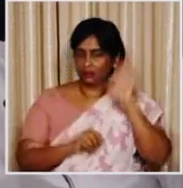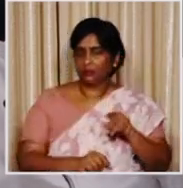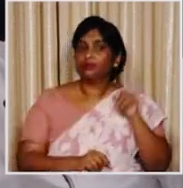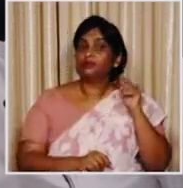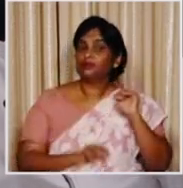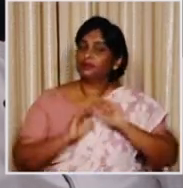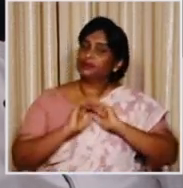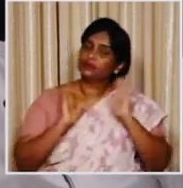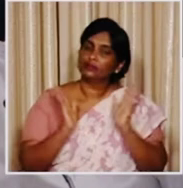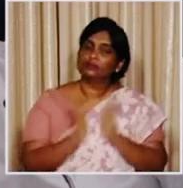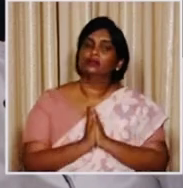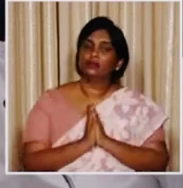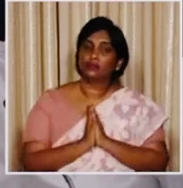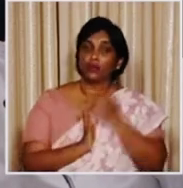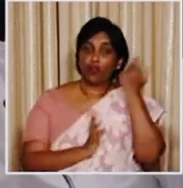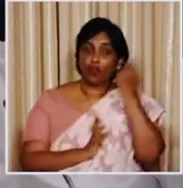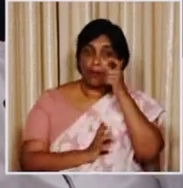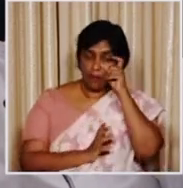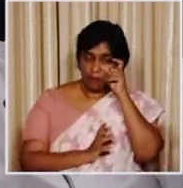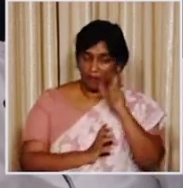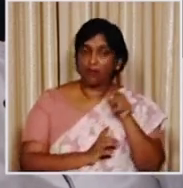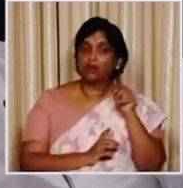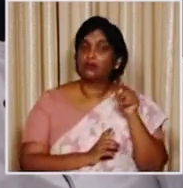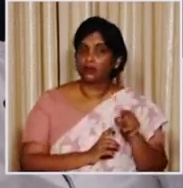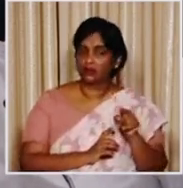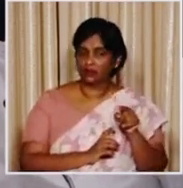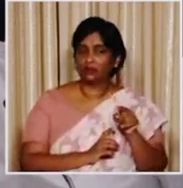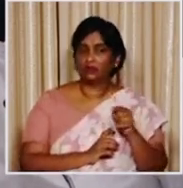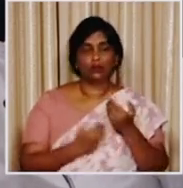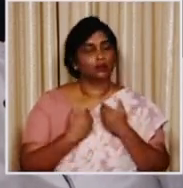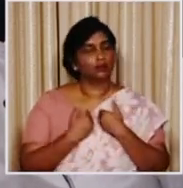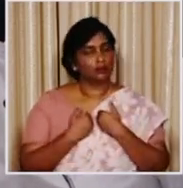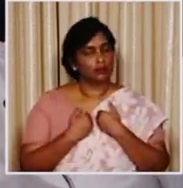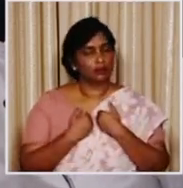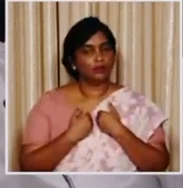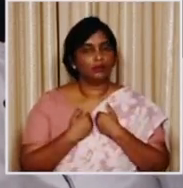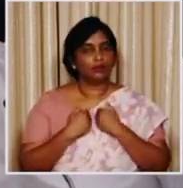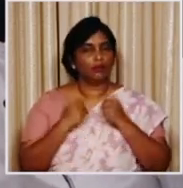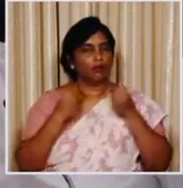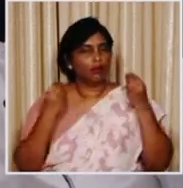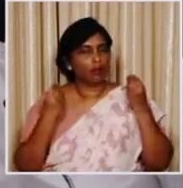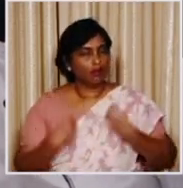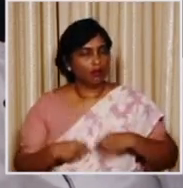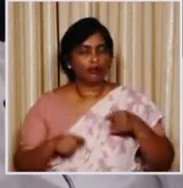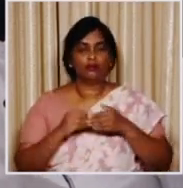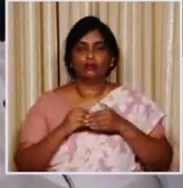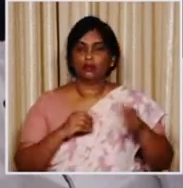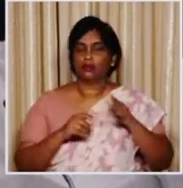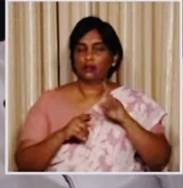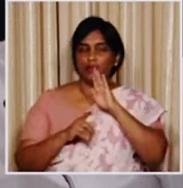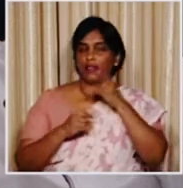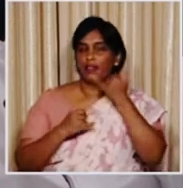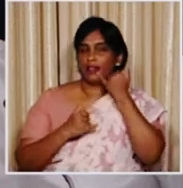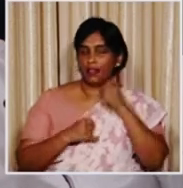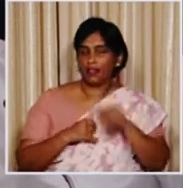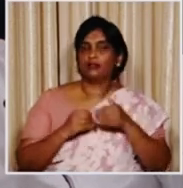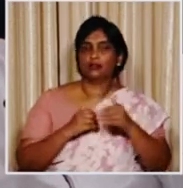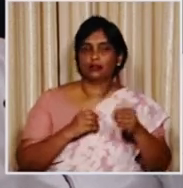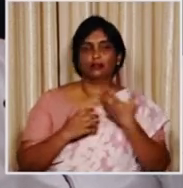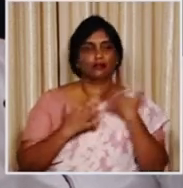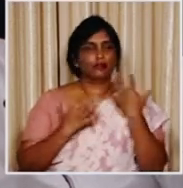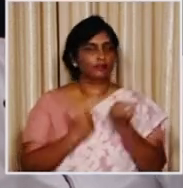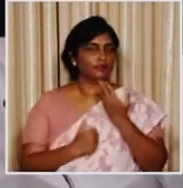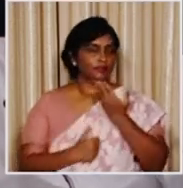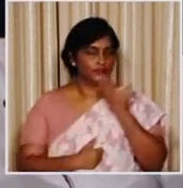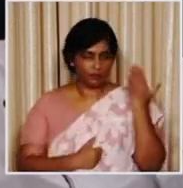මේ ඔක්කොම සොයලා බලනකොට මේ අපි අසාර්ථක වුණු තැන් ඉතාම ලෙහෙසියෙන් අපිට